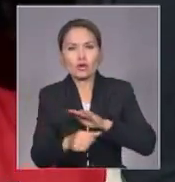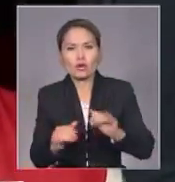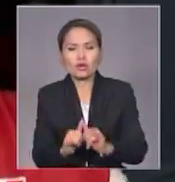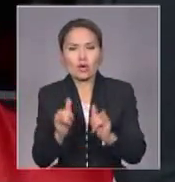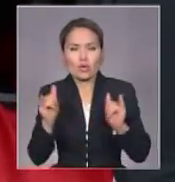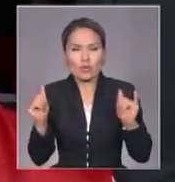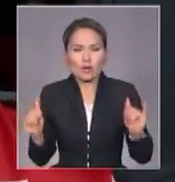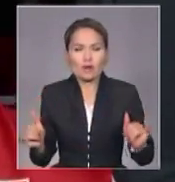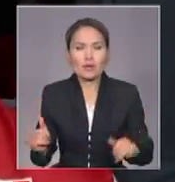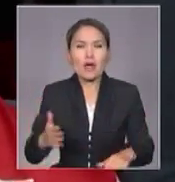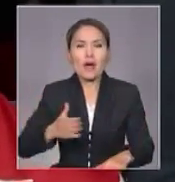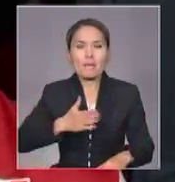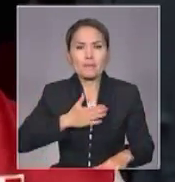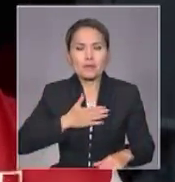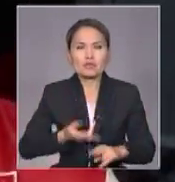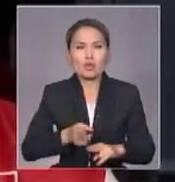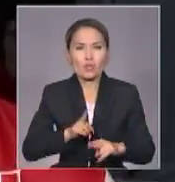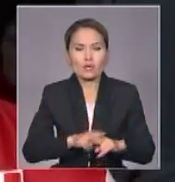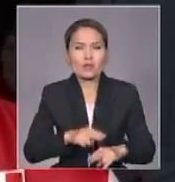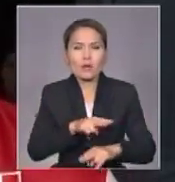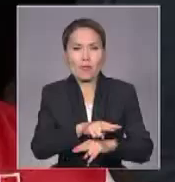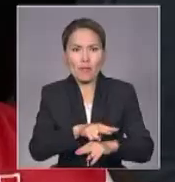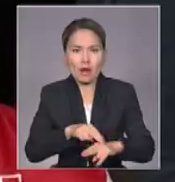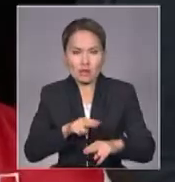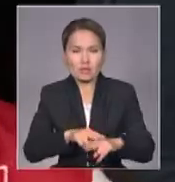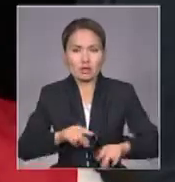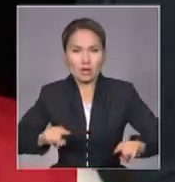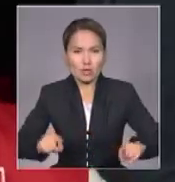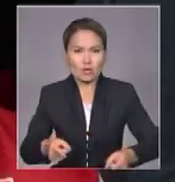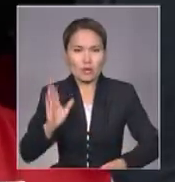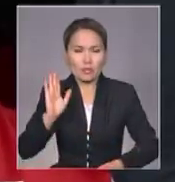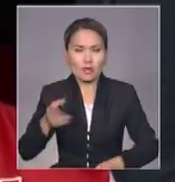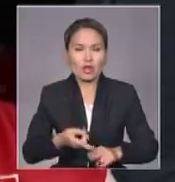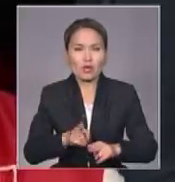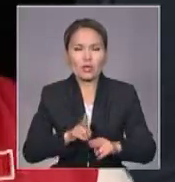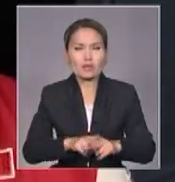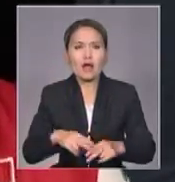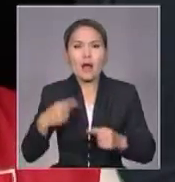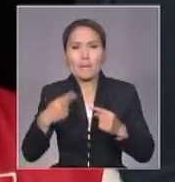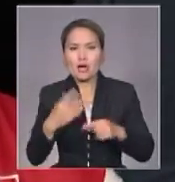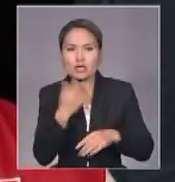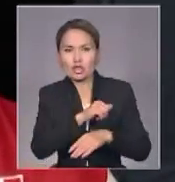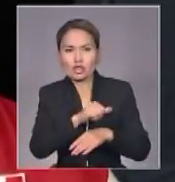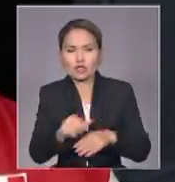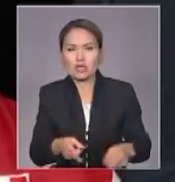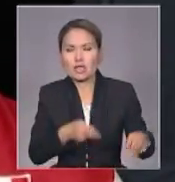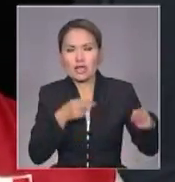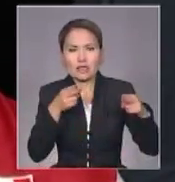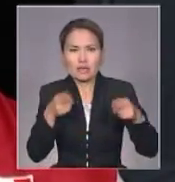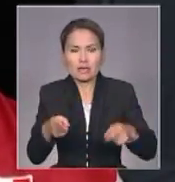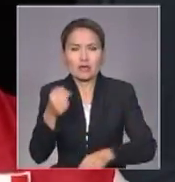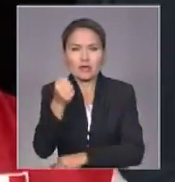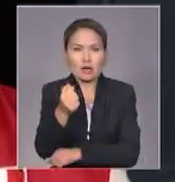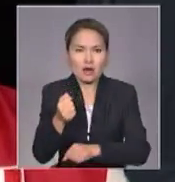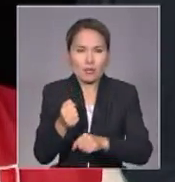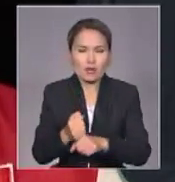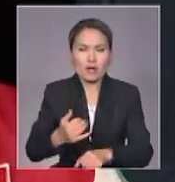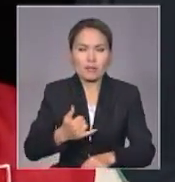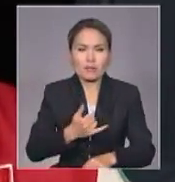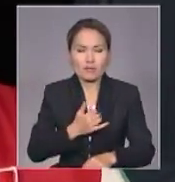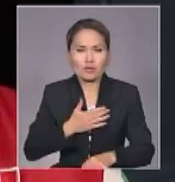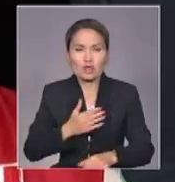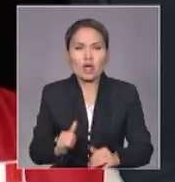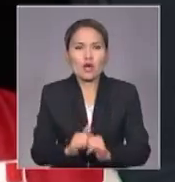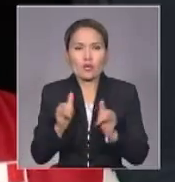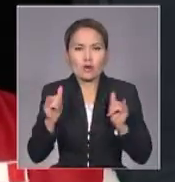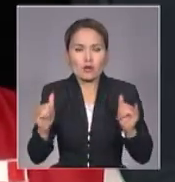отыр. Яғни заң жүзінде олар жоқ деп есептеледі. Қалай дегенмен мигранттар сізбен біз секілді адам ғой. Сондықтан біз көмегімізді